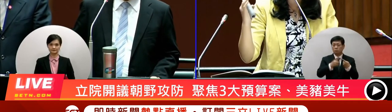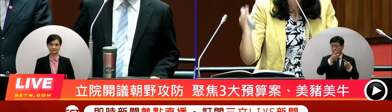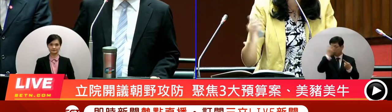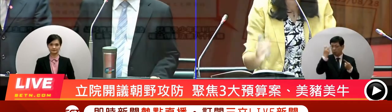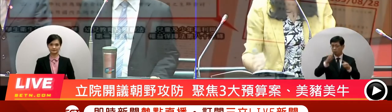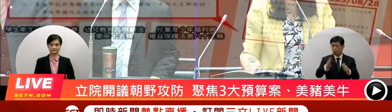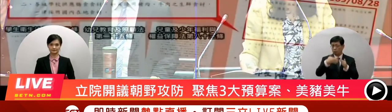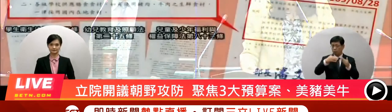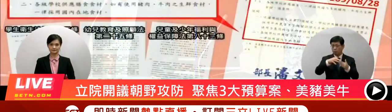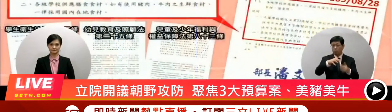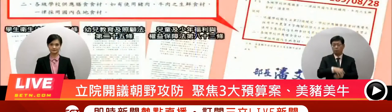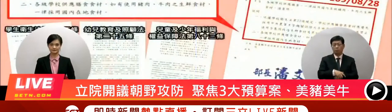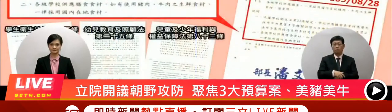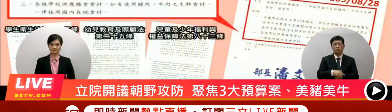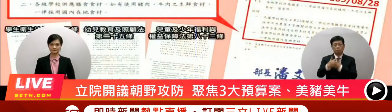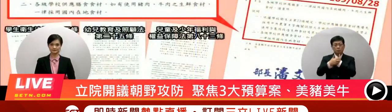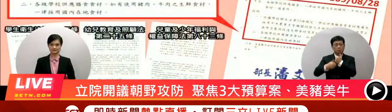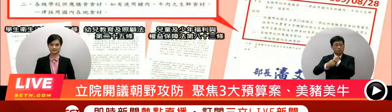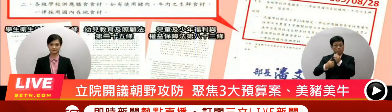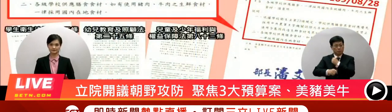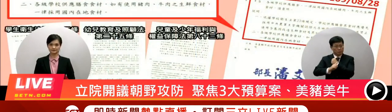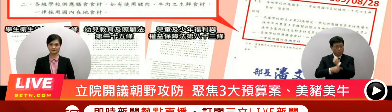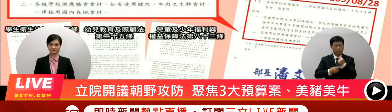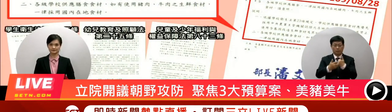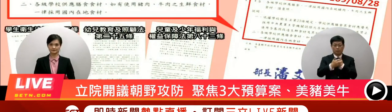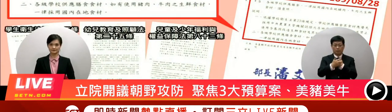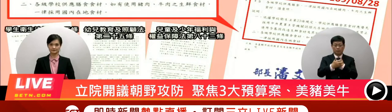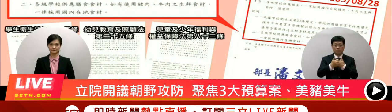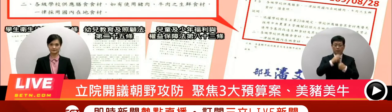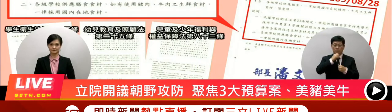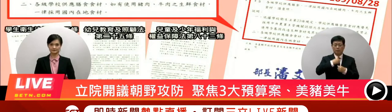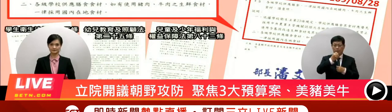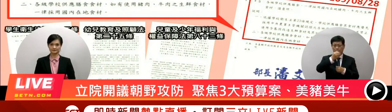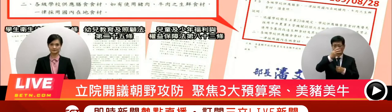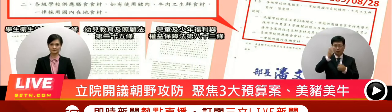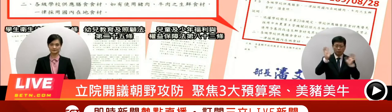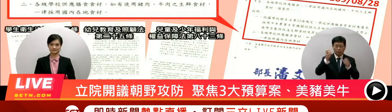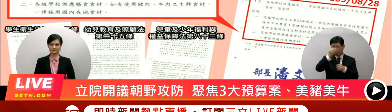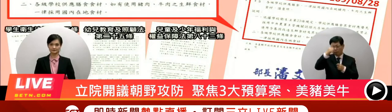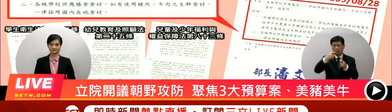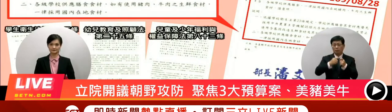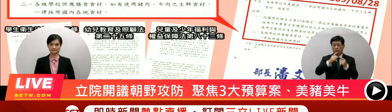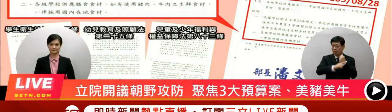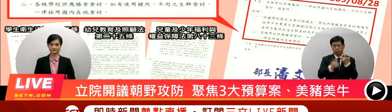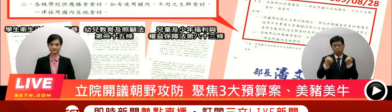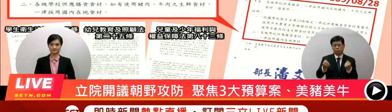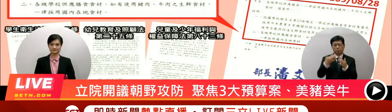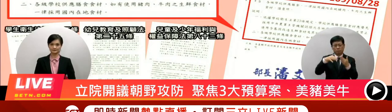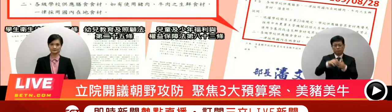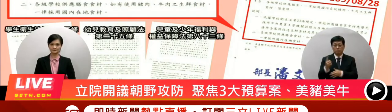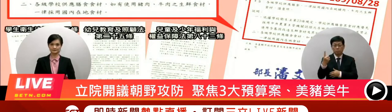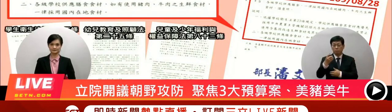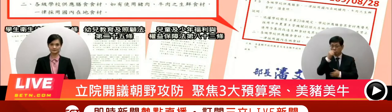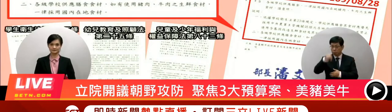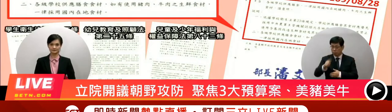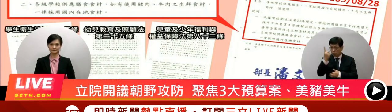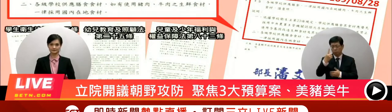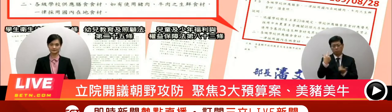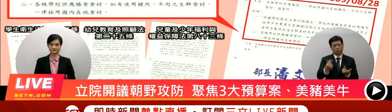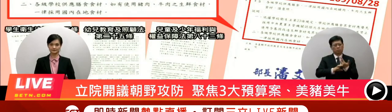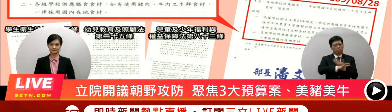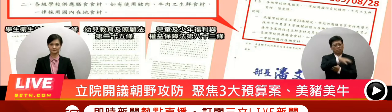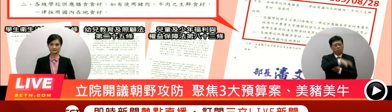其实学校的这个卫生法、儿少法跟幼照法，包含说，因为我们小朋友不是只有在学校在吃到这些东西，他可能